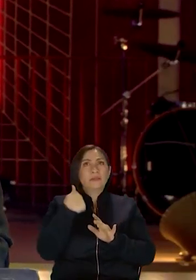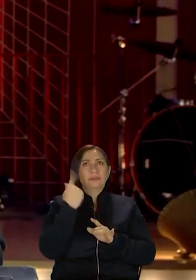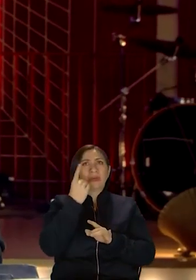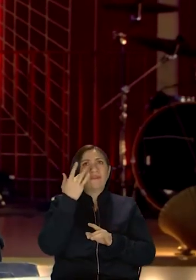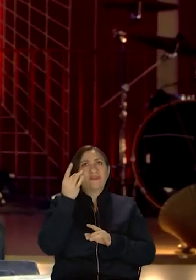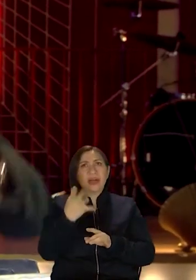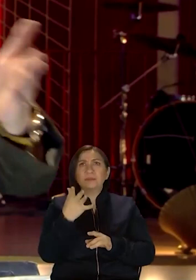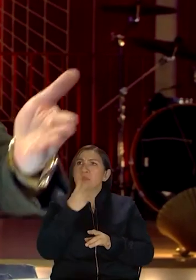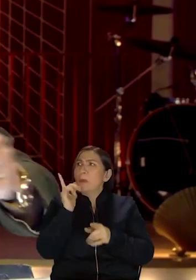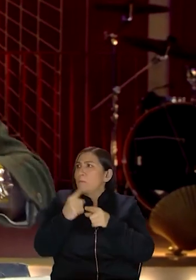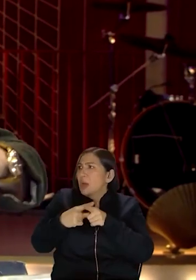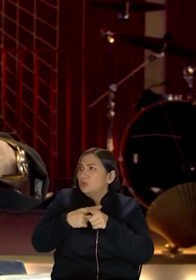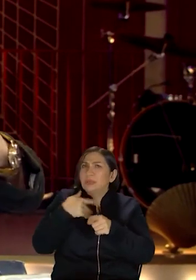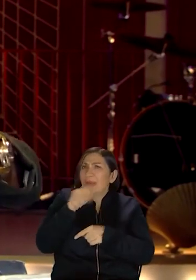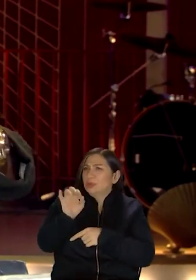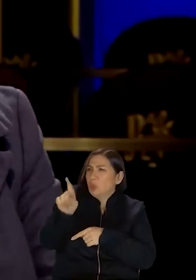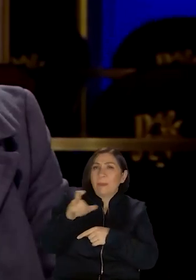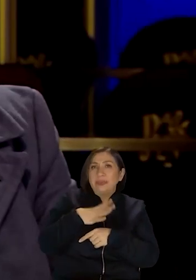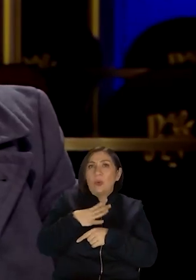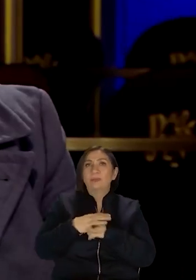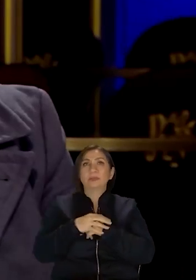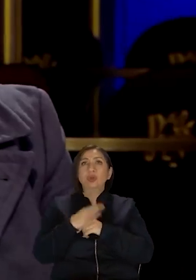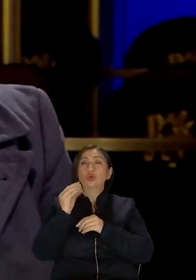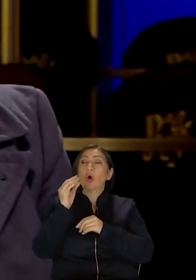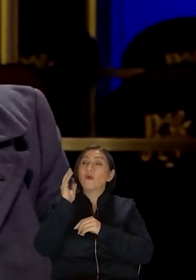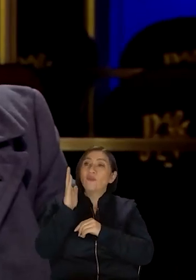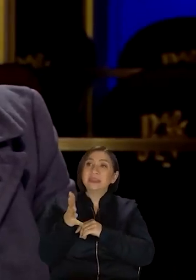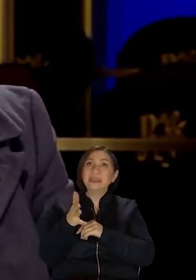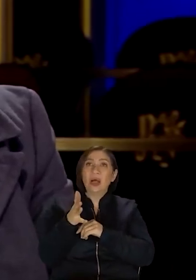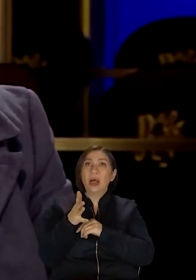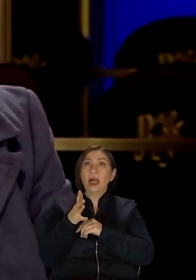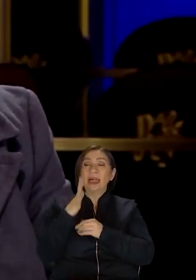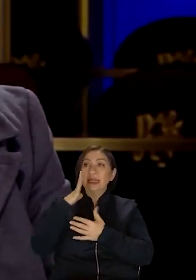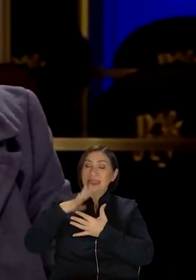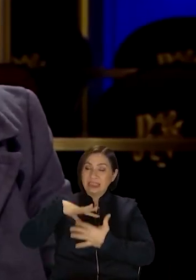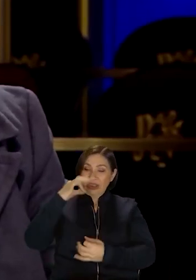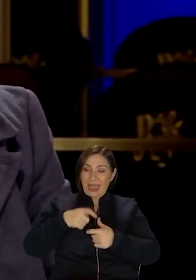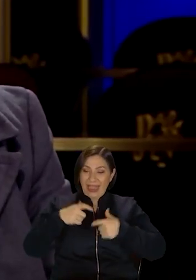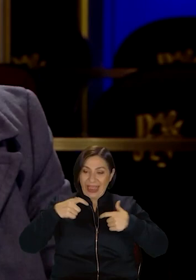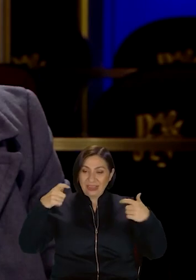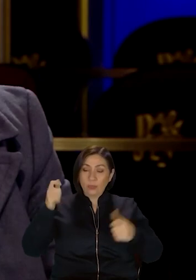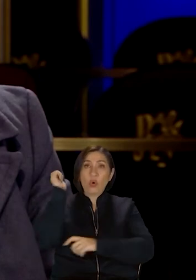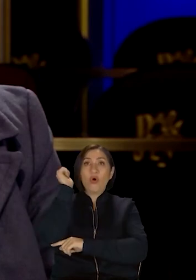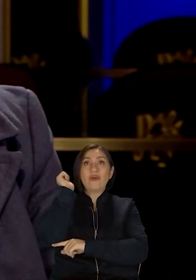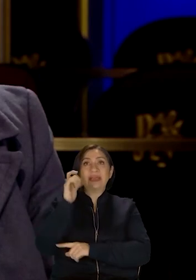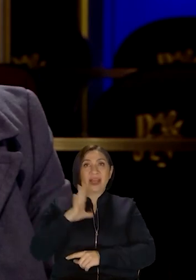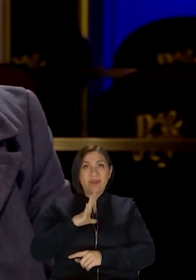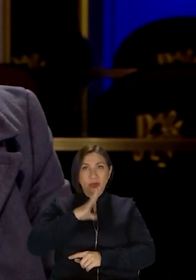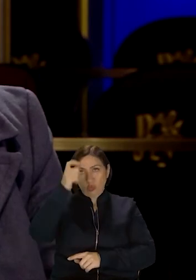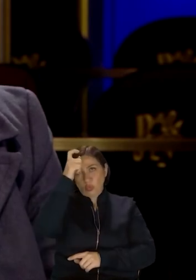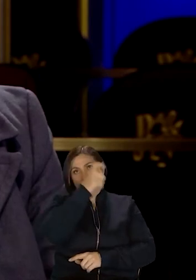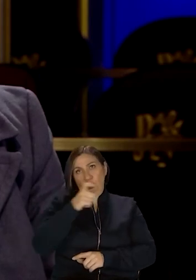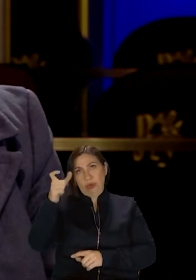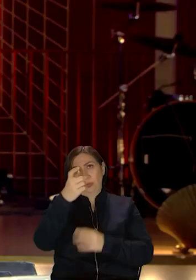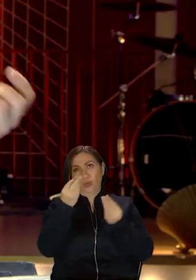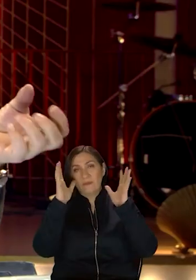fark ettim, bilmem paylaşır mısınız? Hemen sana soruyorum. Çok fazla kişisel gelişim konferansları var biliyorsun. Bütün Türkiye'de.